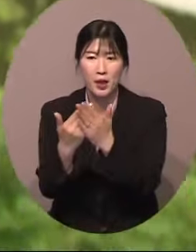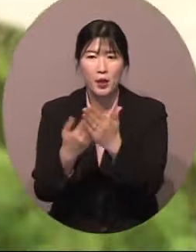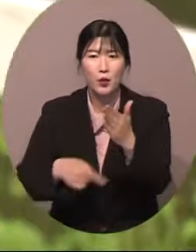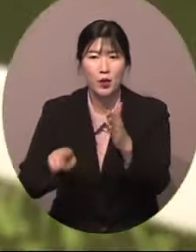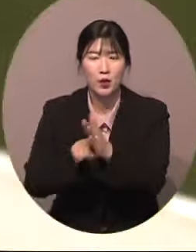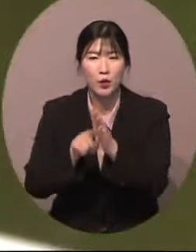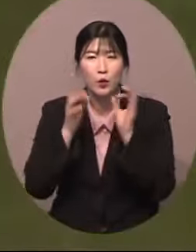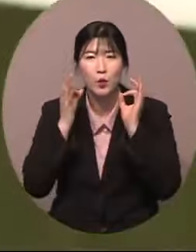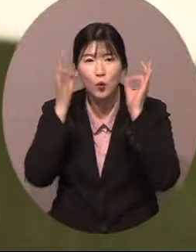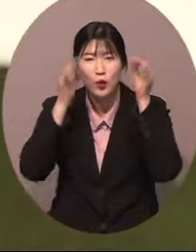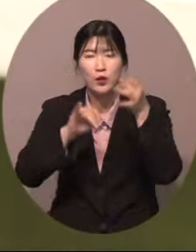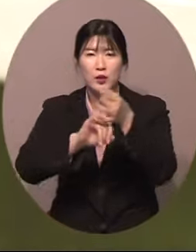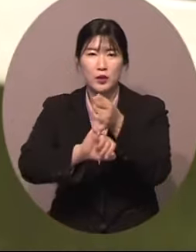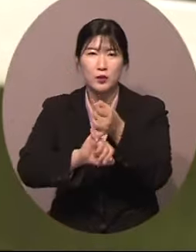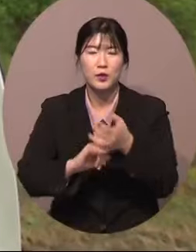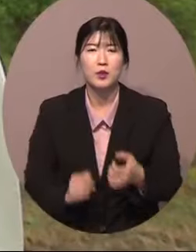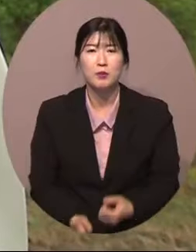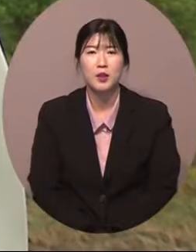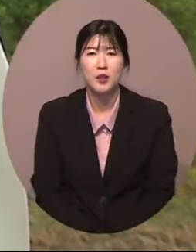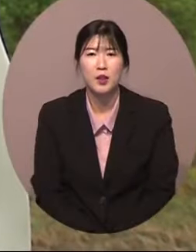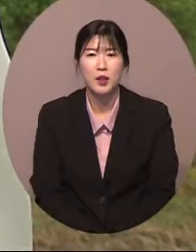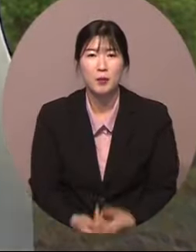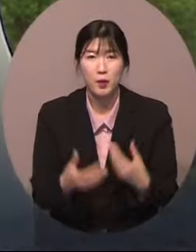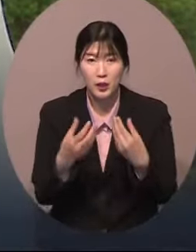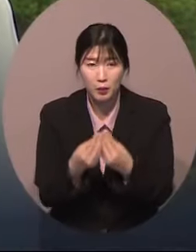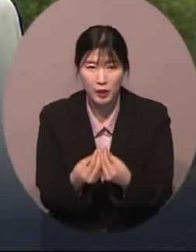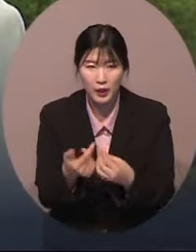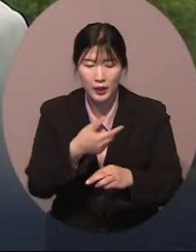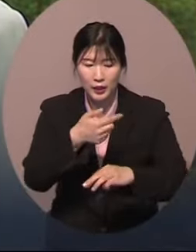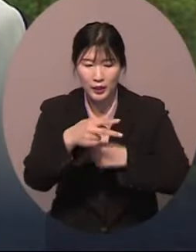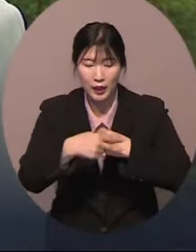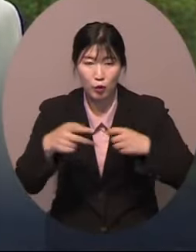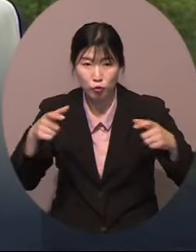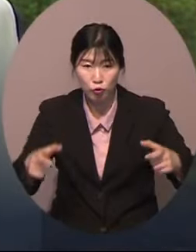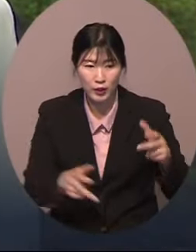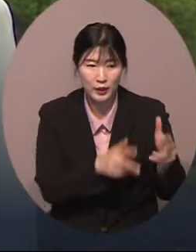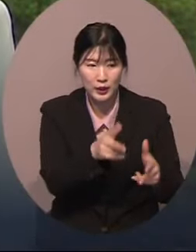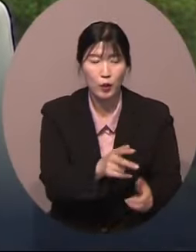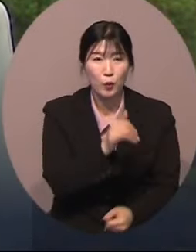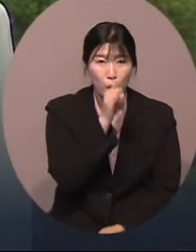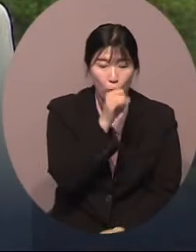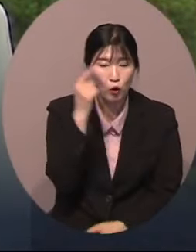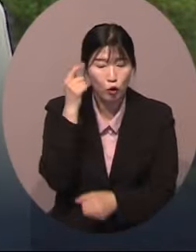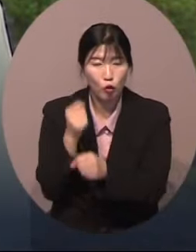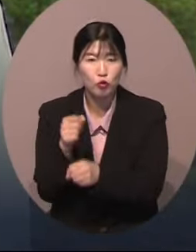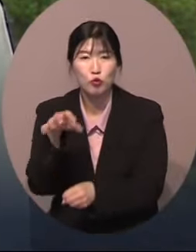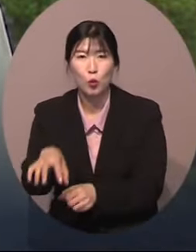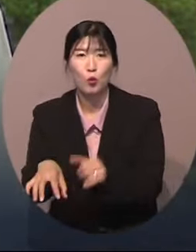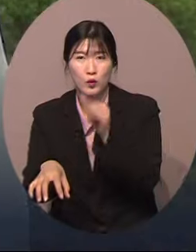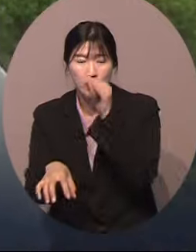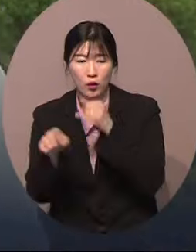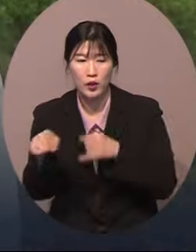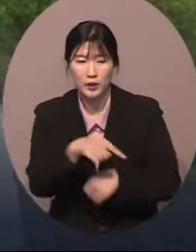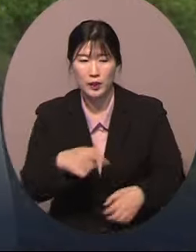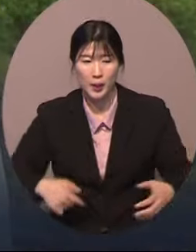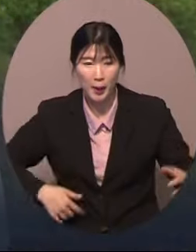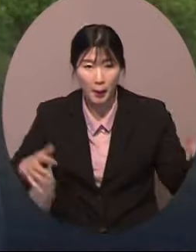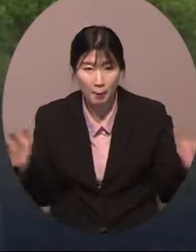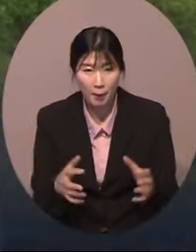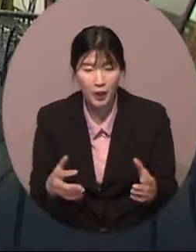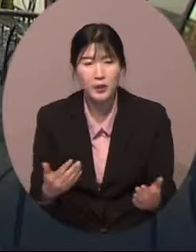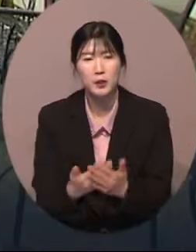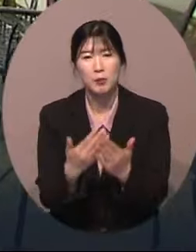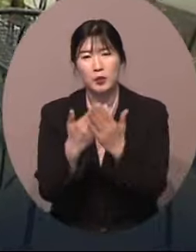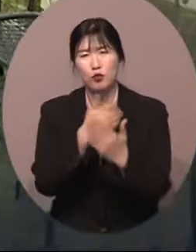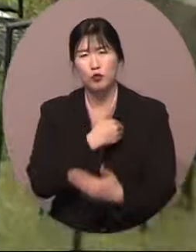완성하겠다고 약속합니다 저희 산업 단지가 있고 또 연구 단지도 있기 때문에 관련해서 시너지를 충분히 낼 수 있지